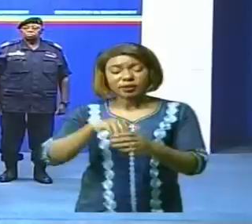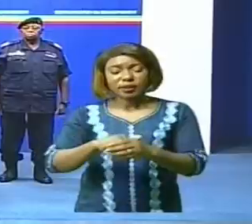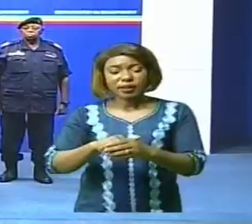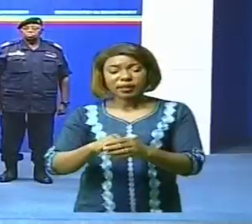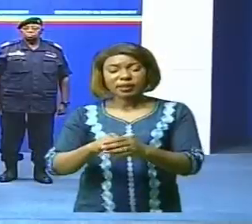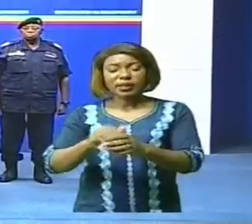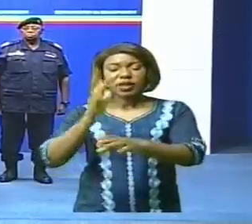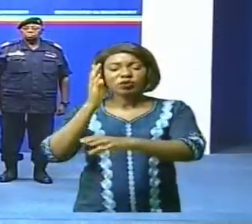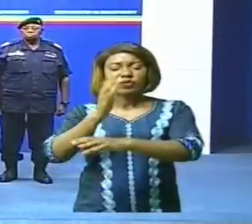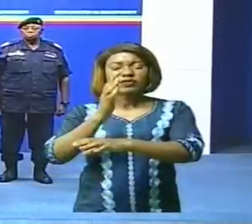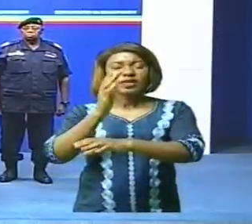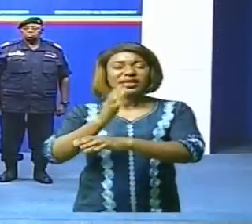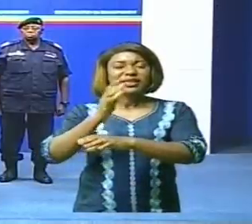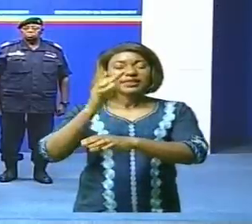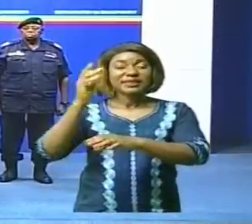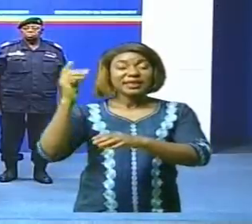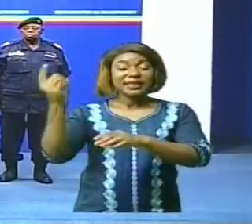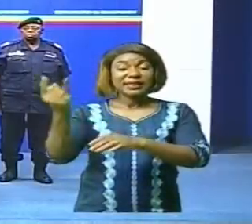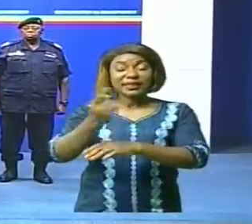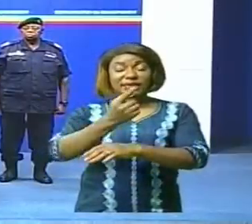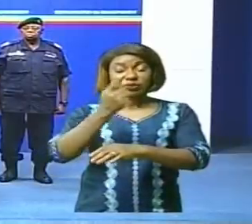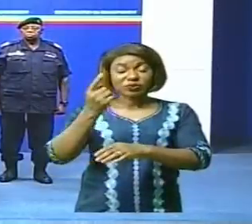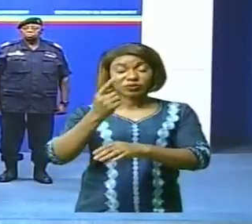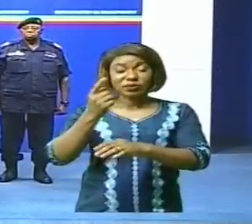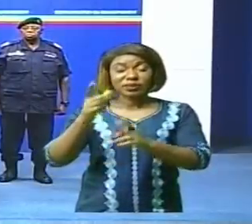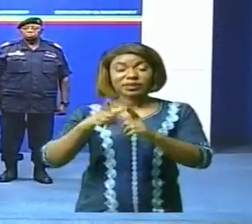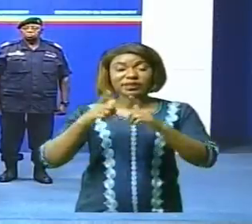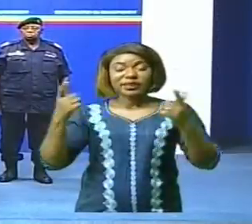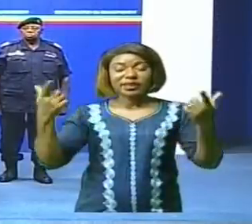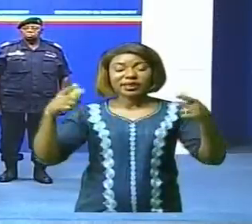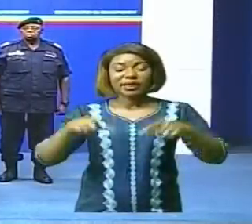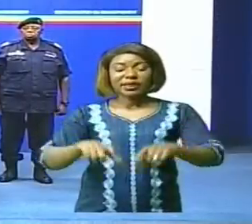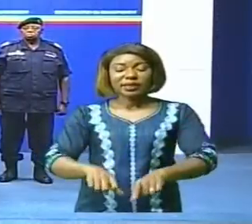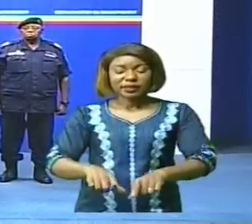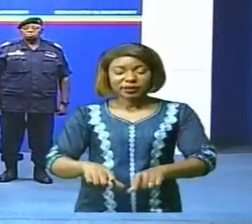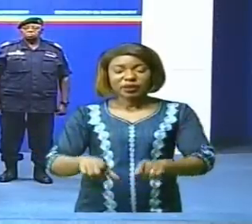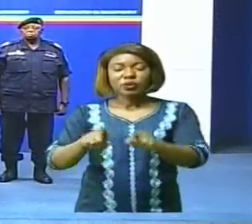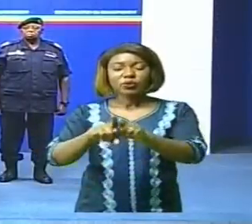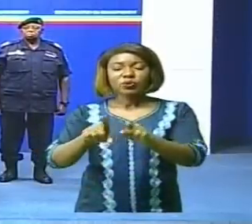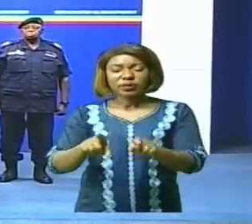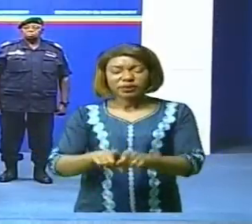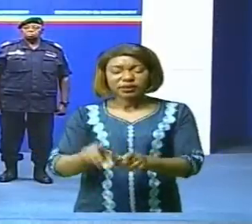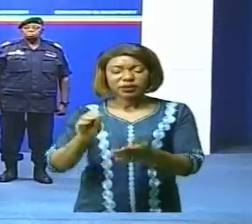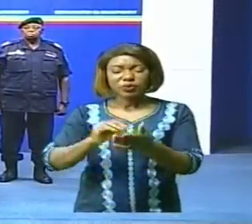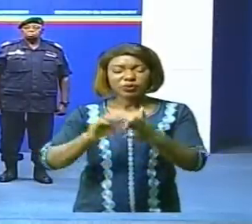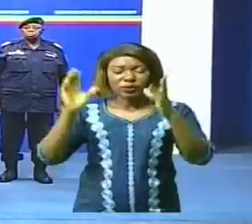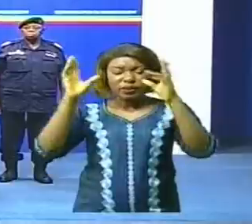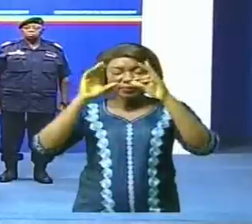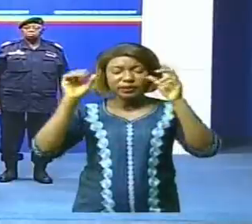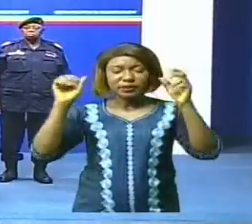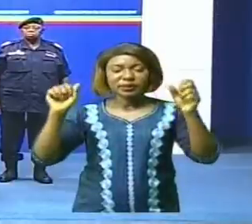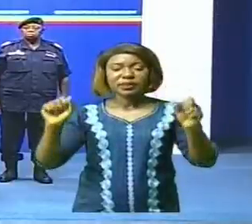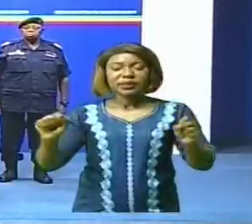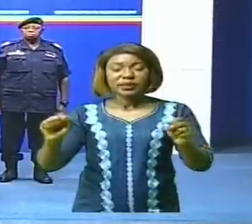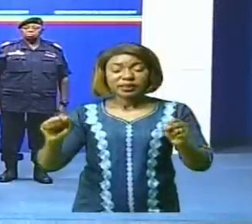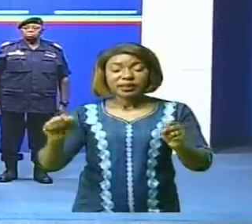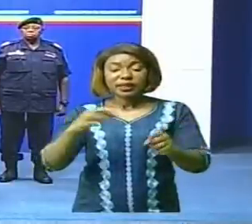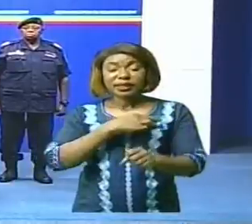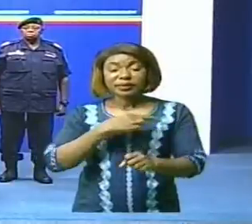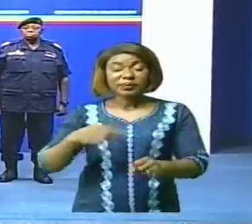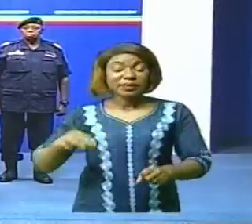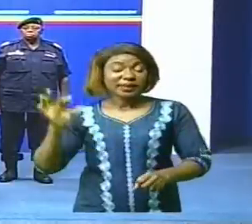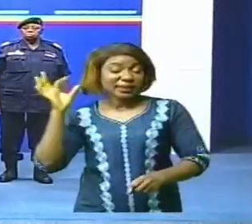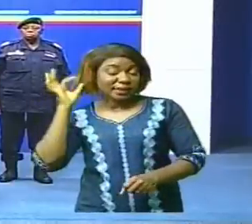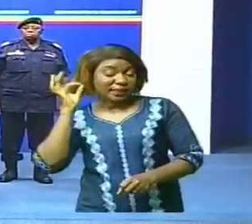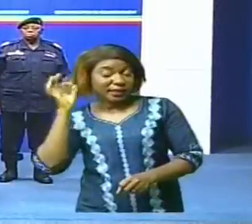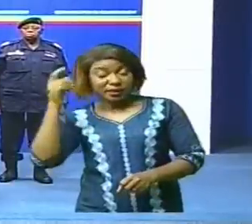la Conférence internationale sur la région de Grand Lac Seyirjel et le président Uhuru Kenyatta de la République du Kenya dans